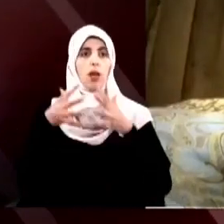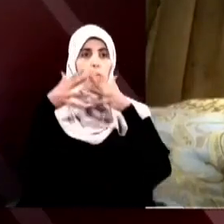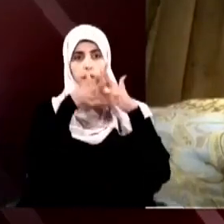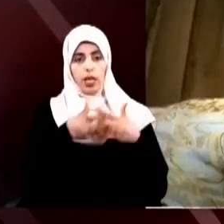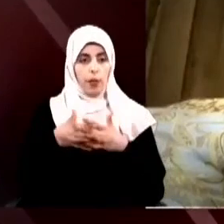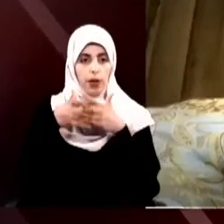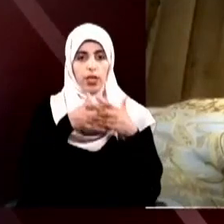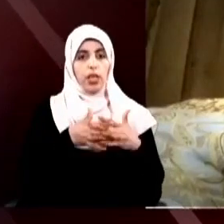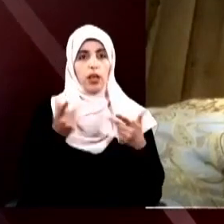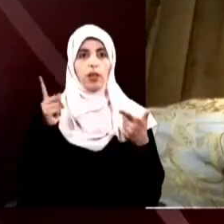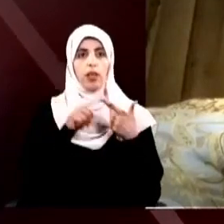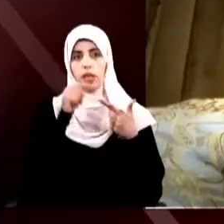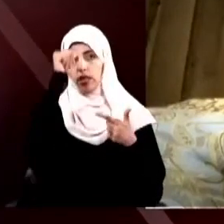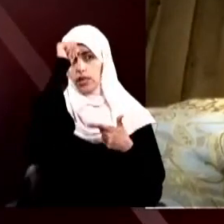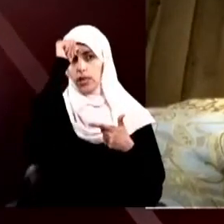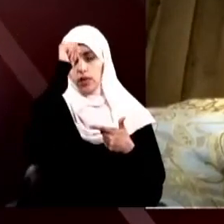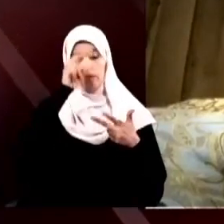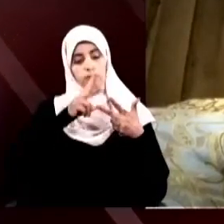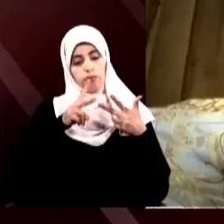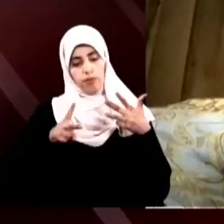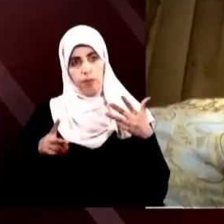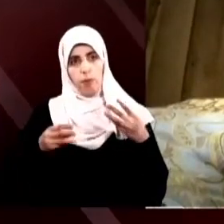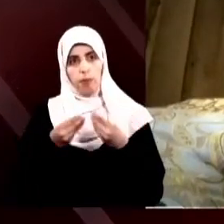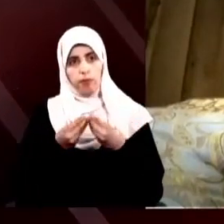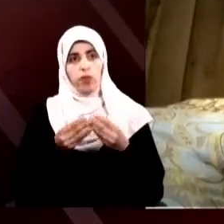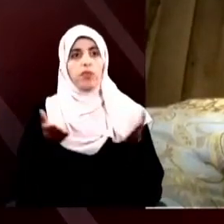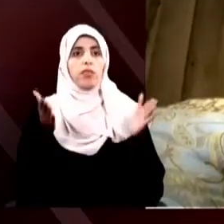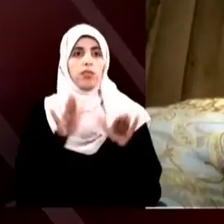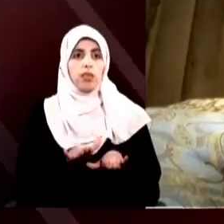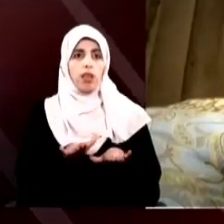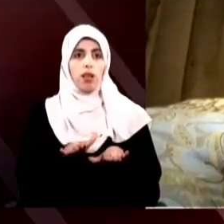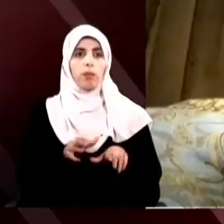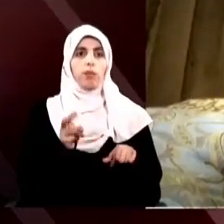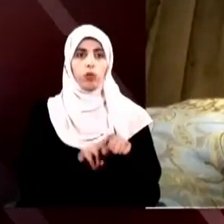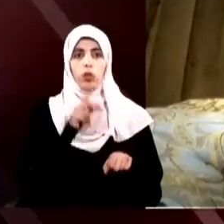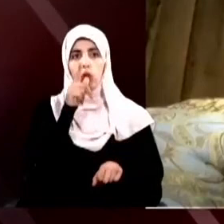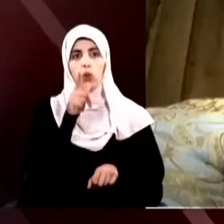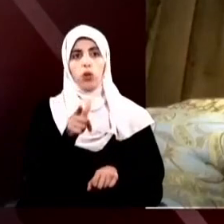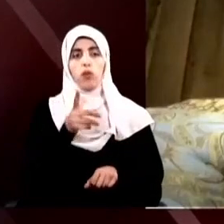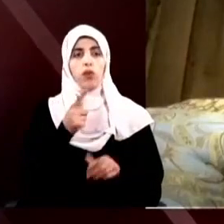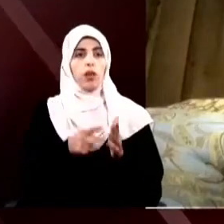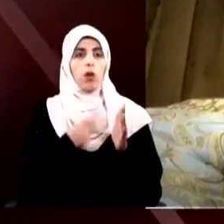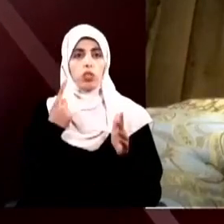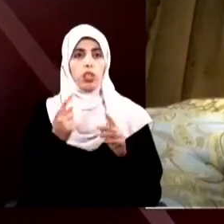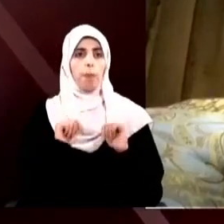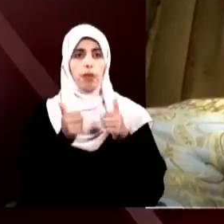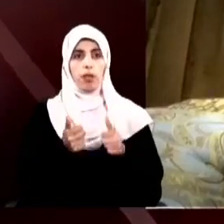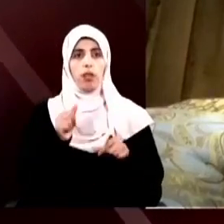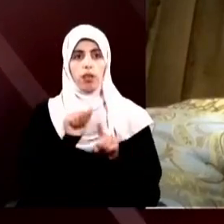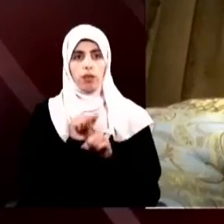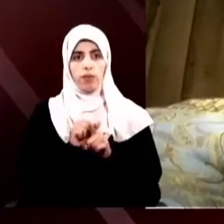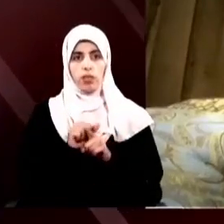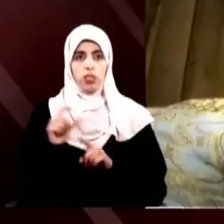المتحدة الأمريكية، الهند، البرازيل، وكذلك الولايات المتحدة. وكما ذكرت في البداية أنه على